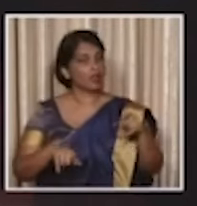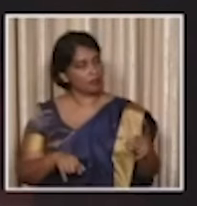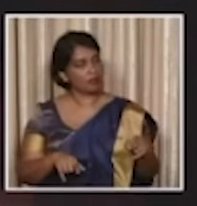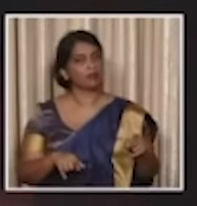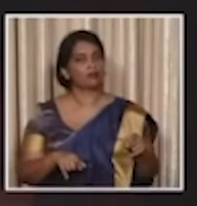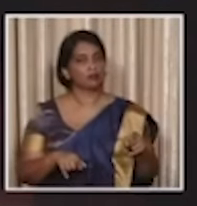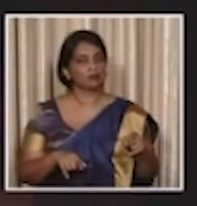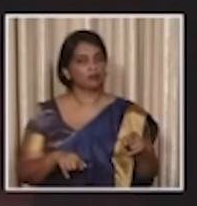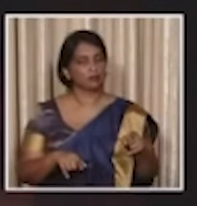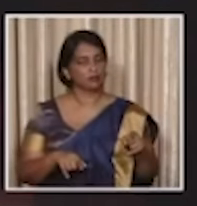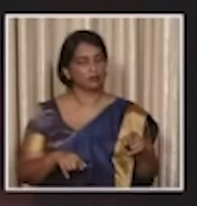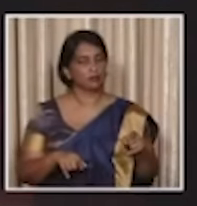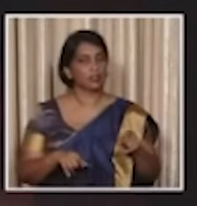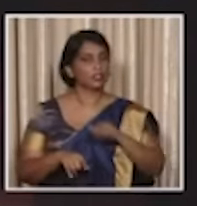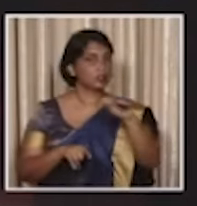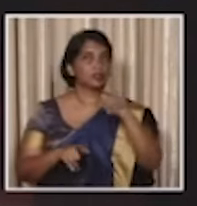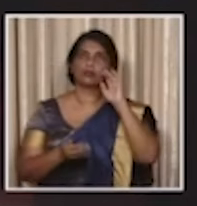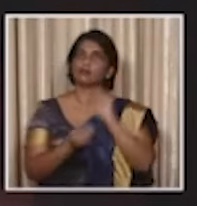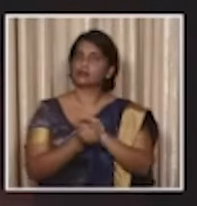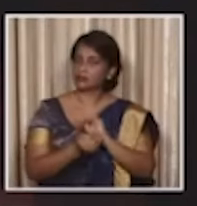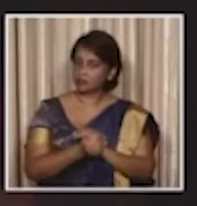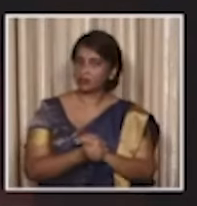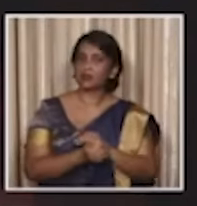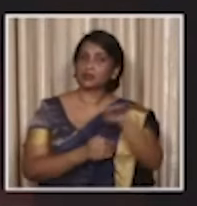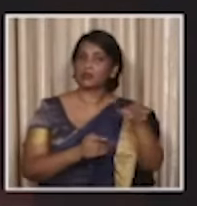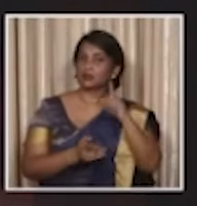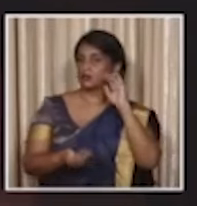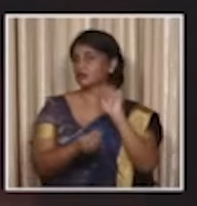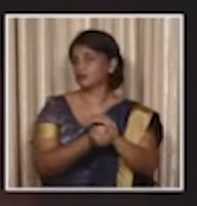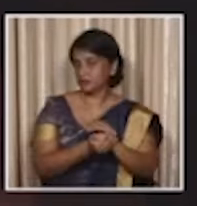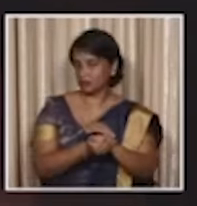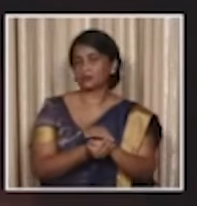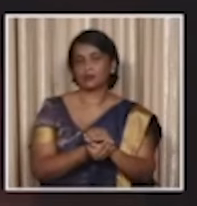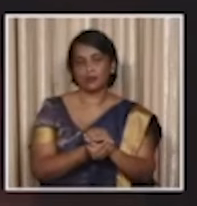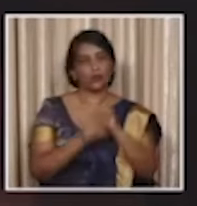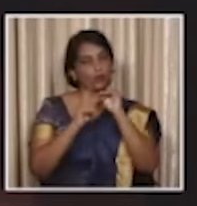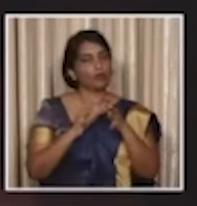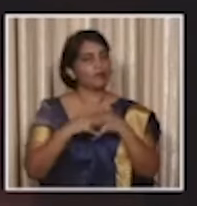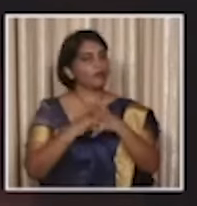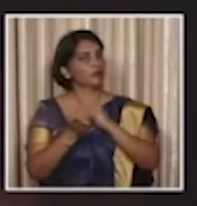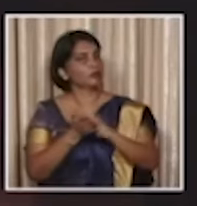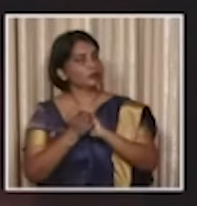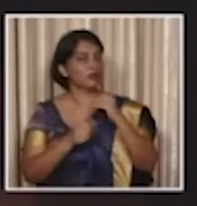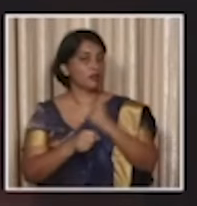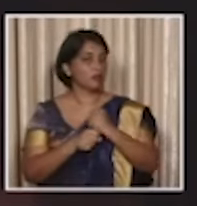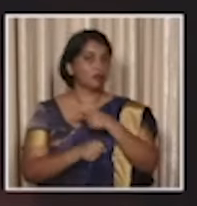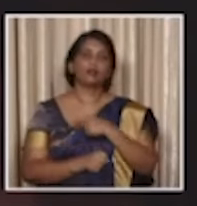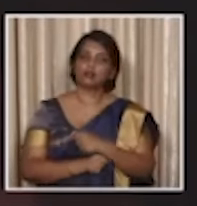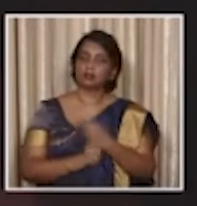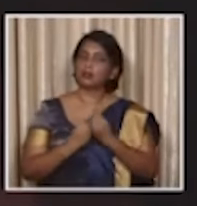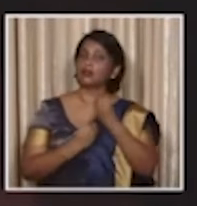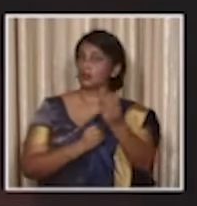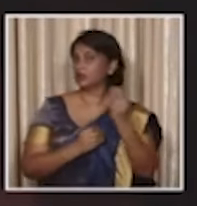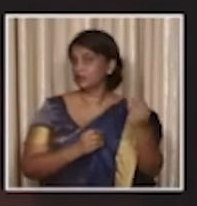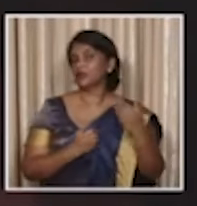ඉඳලා සමාජ රැකවරණය, සමාජ ආරක්ෂාව ඒ සුභසාධන රාජ්‍ය හරහා ලබා